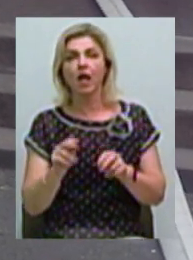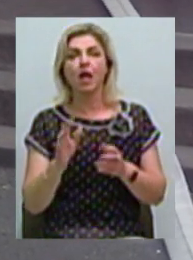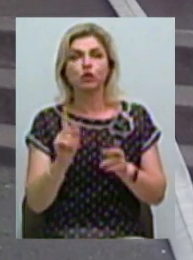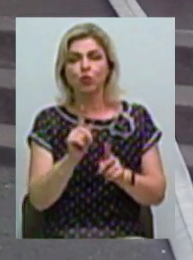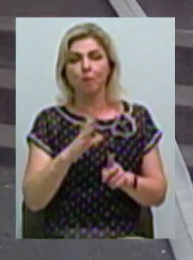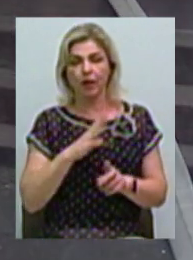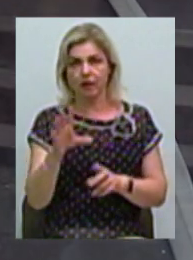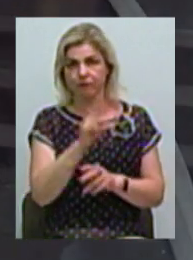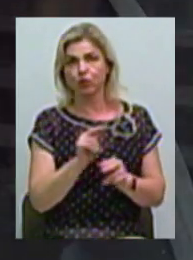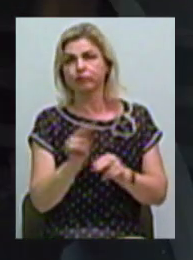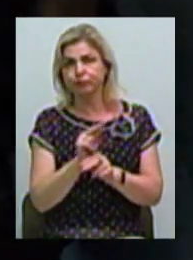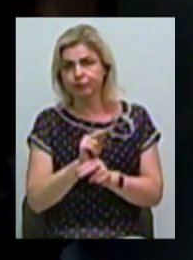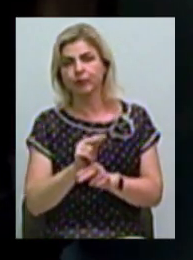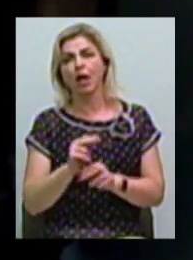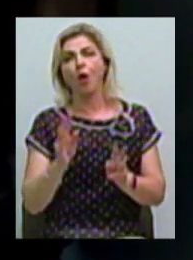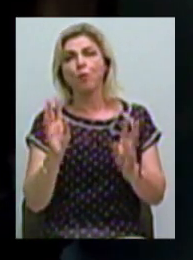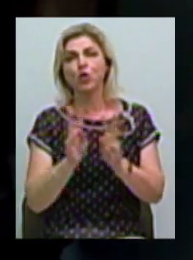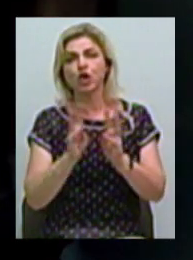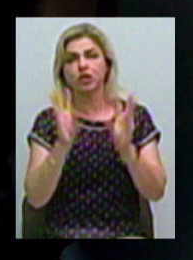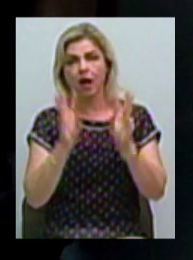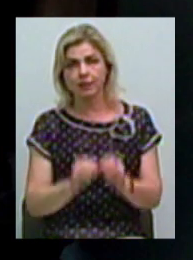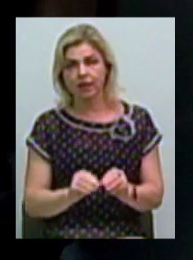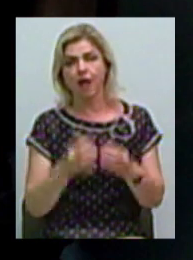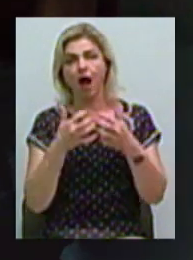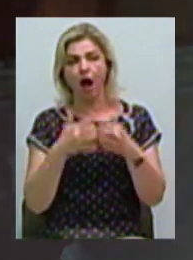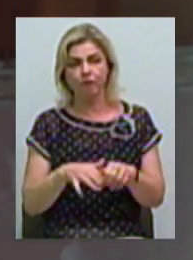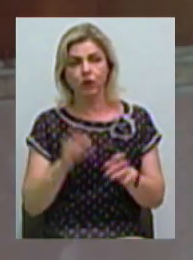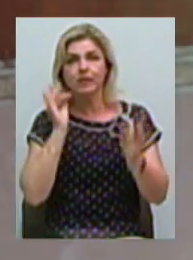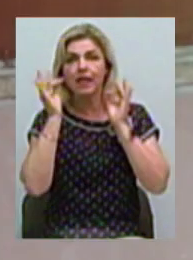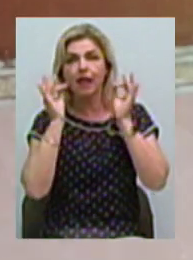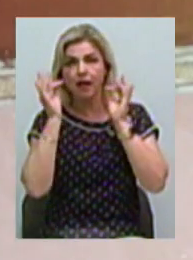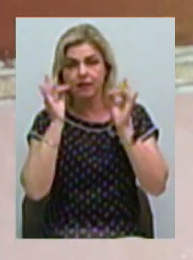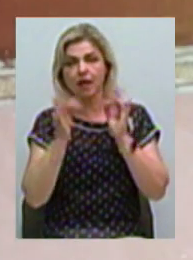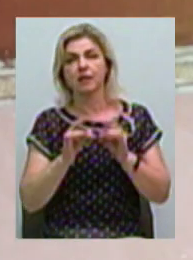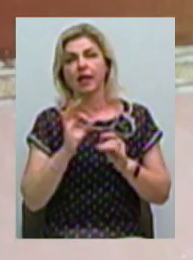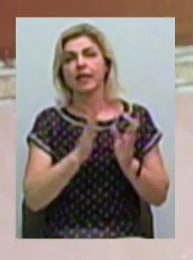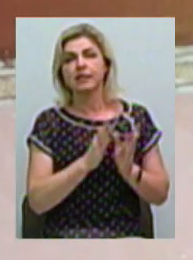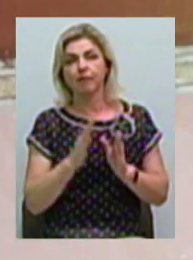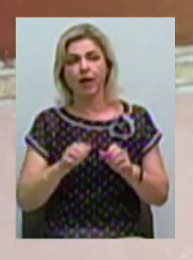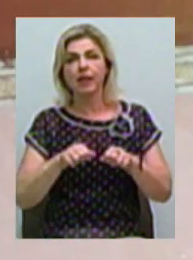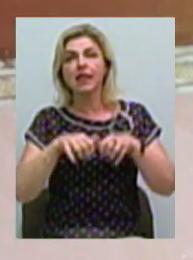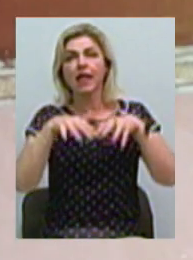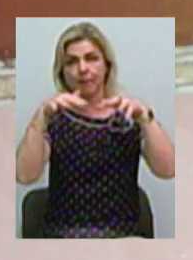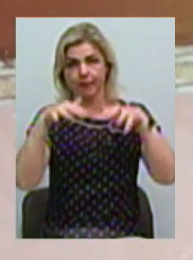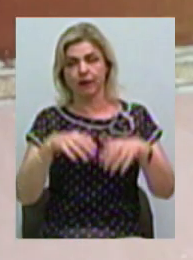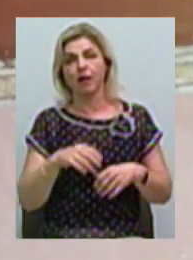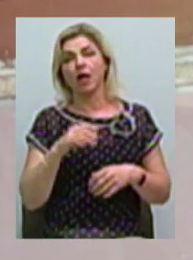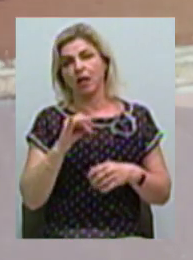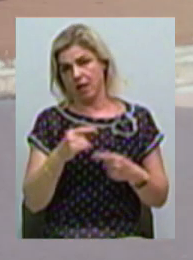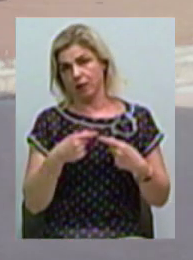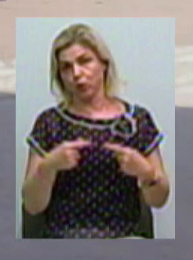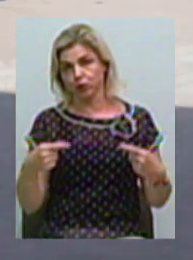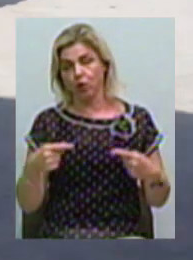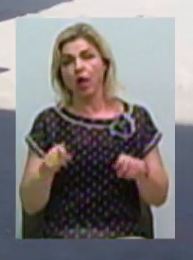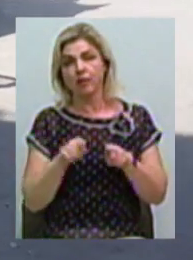засобів пожежогасіння, автоматичних пожежних сигналізацій, систем димовидалення тощо.